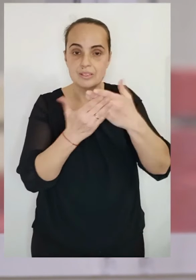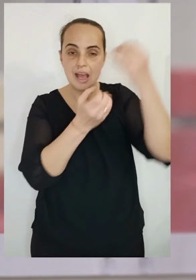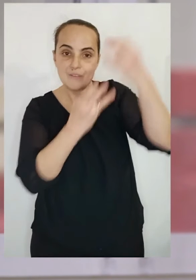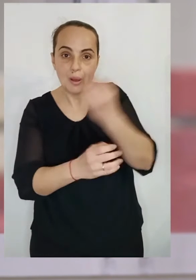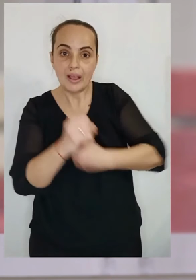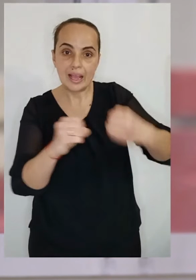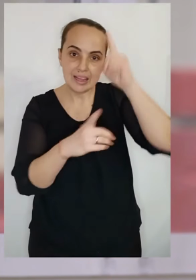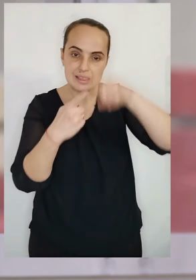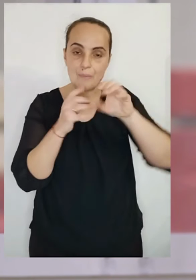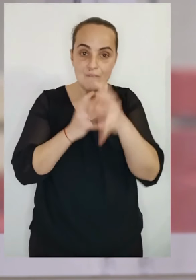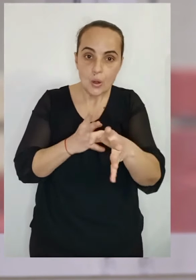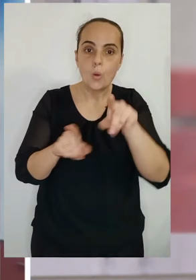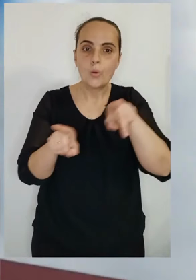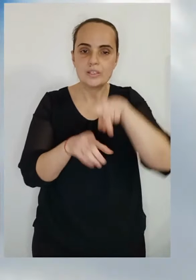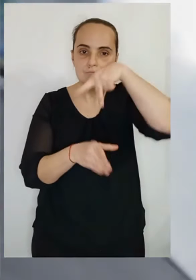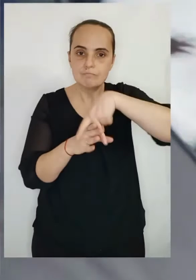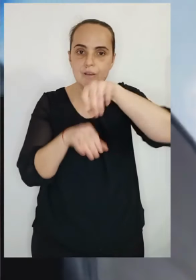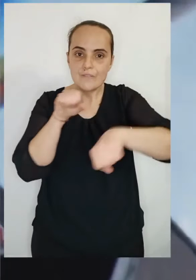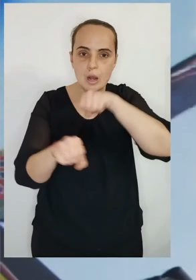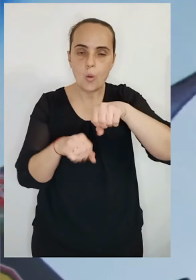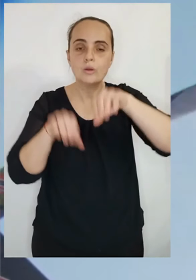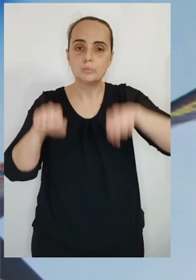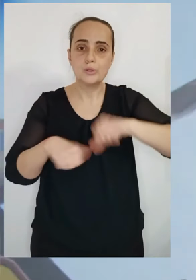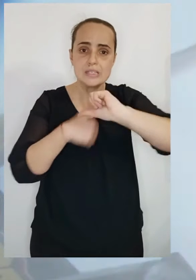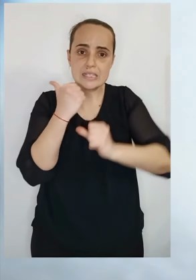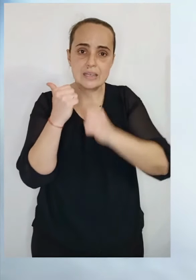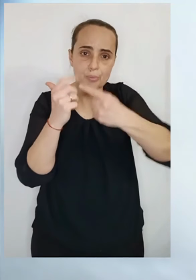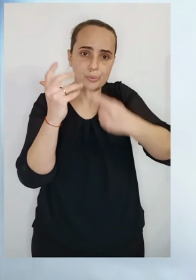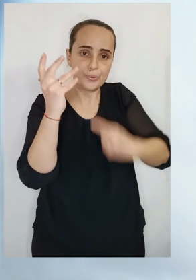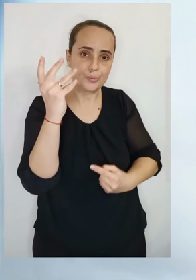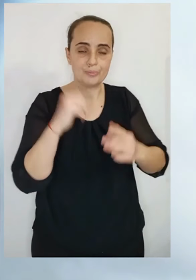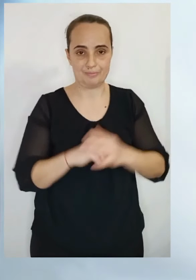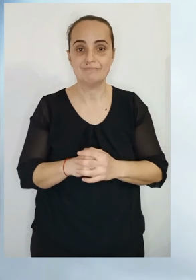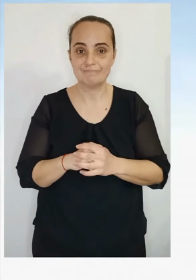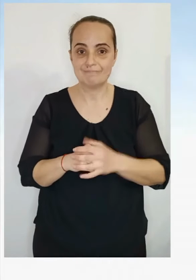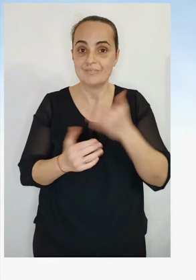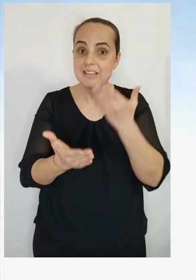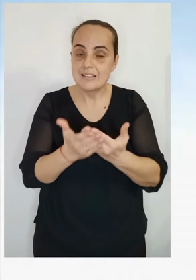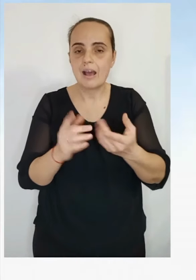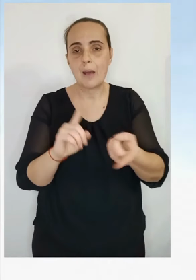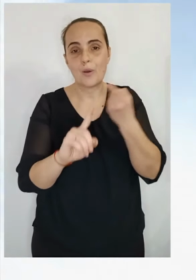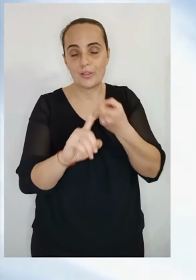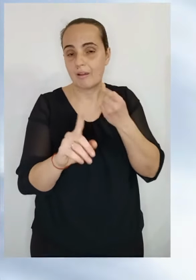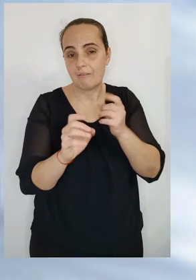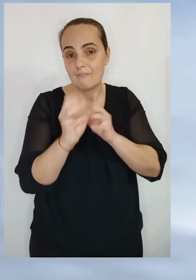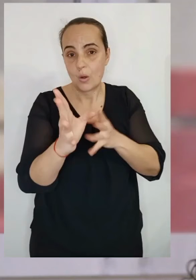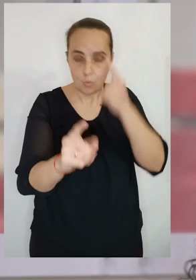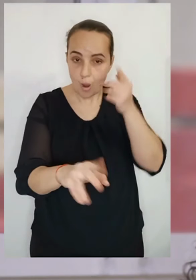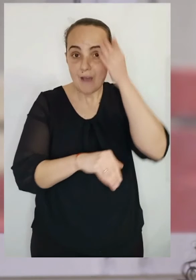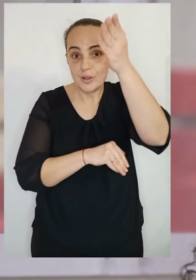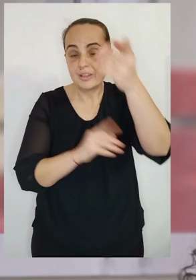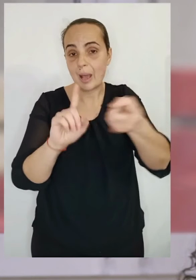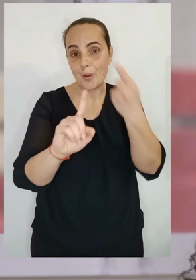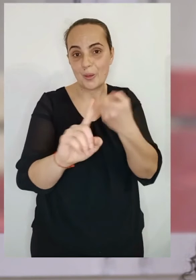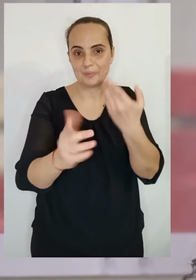autour du vélo et de la pratique du vélo sur toutes ses formes, et on sait en plus que c'est là aussi un sport qui est porteur.